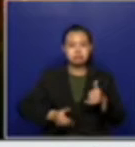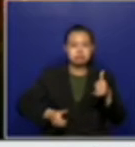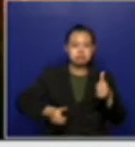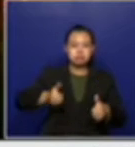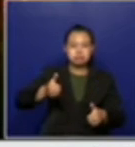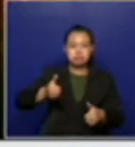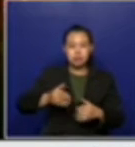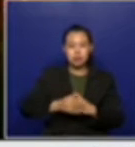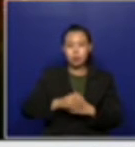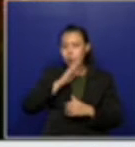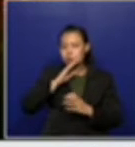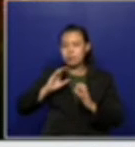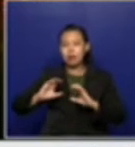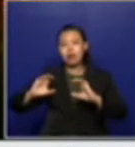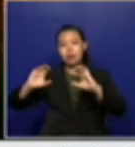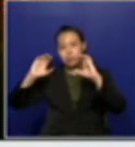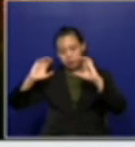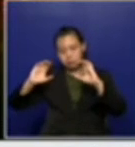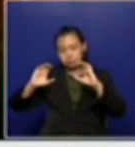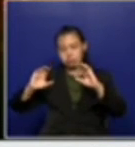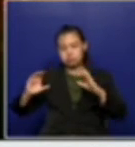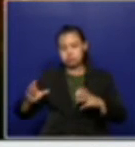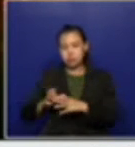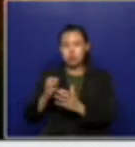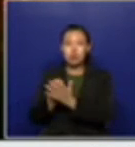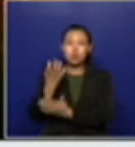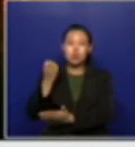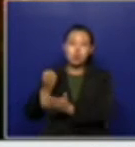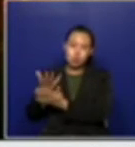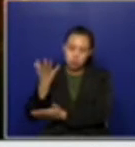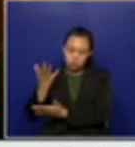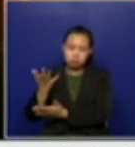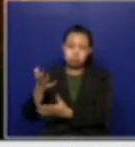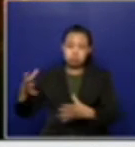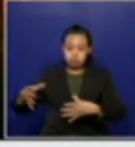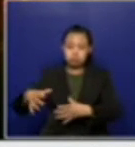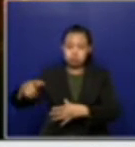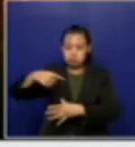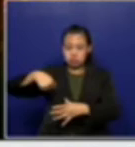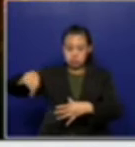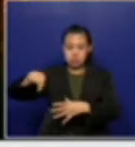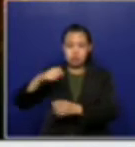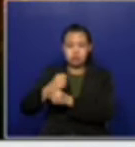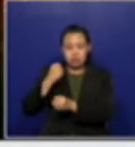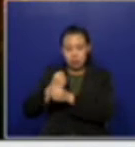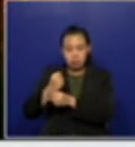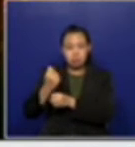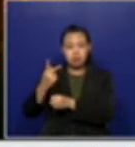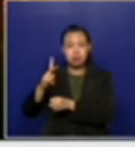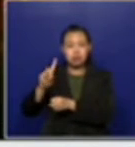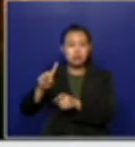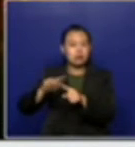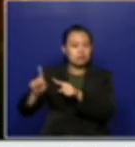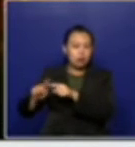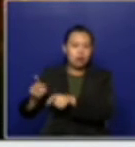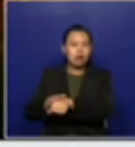ฐบาลหรือเป็นคนมีฐานะเป็นคนร่ำรวยการดำเนินคดีเป็นไปอย่างล่าช้